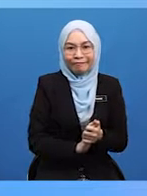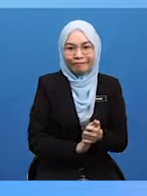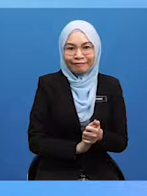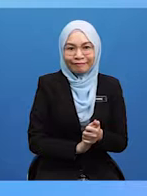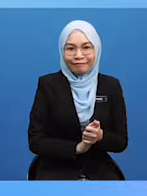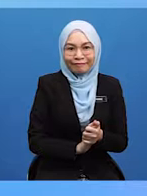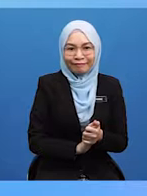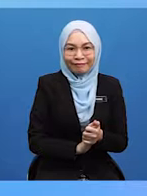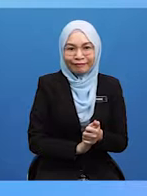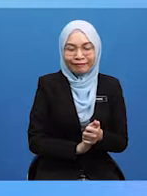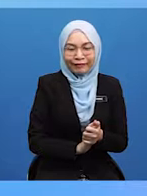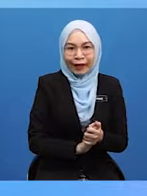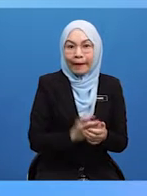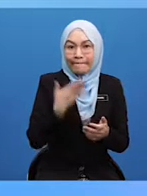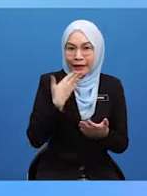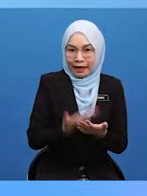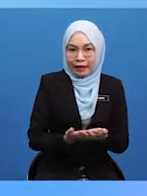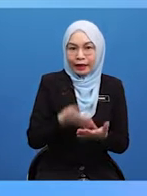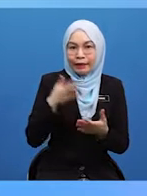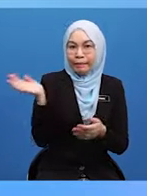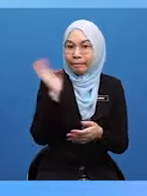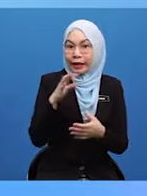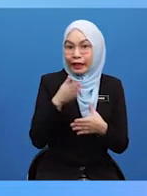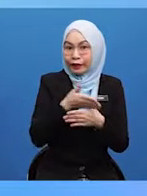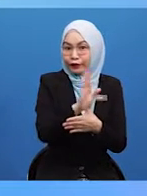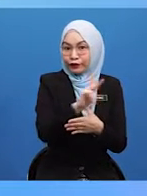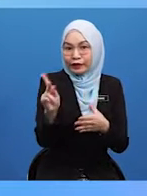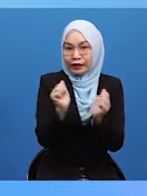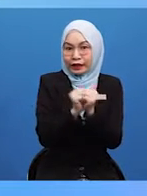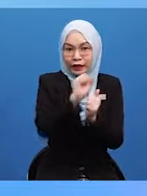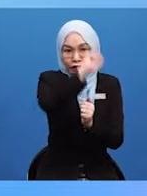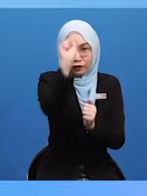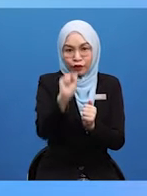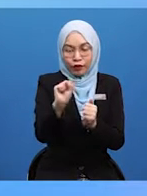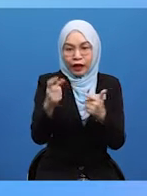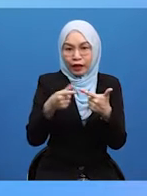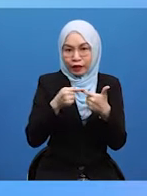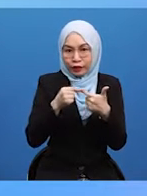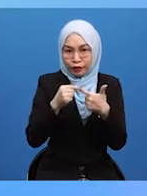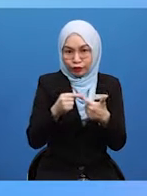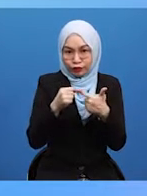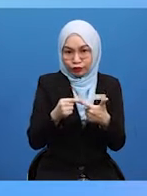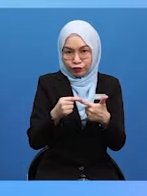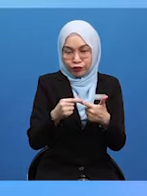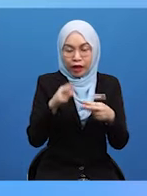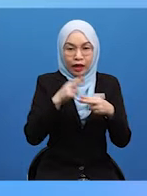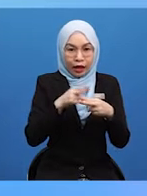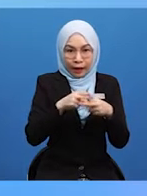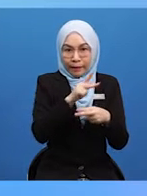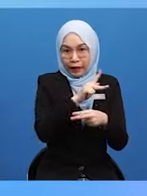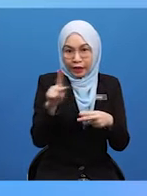Baiklah, mari kita teruskan dengan soalan kedua. Soalan 2, namakan